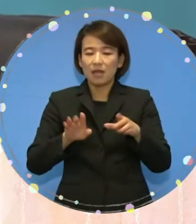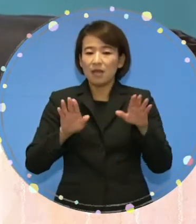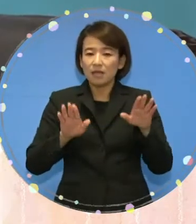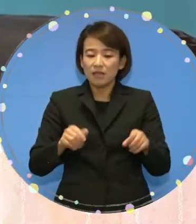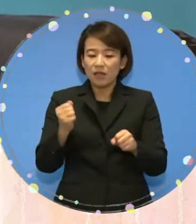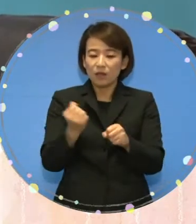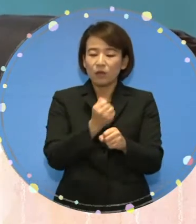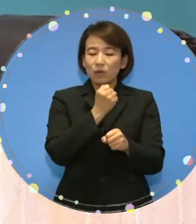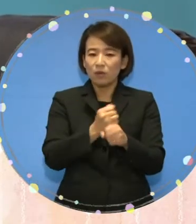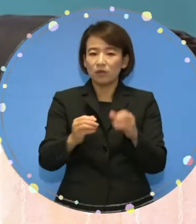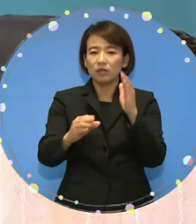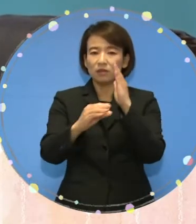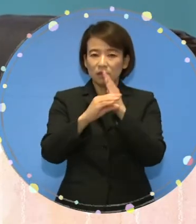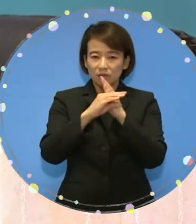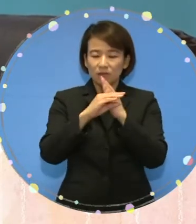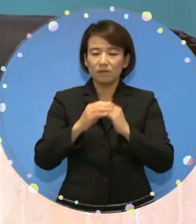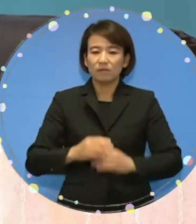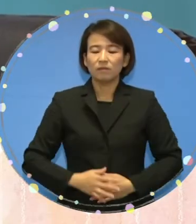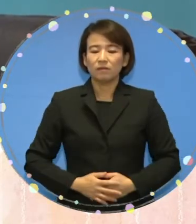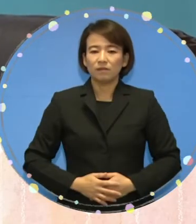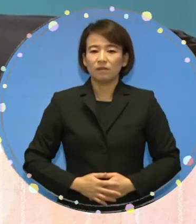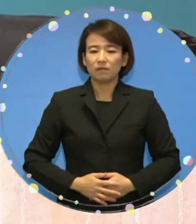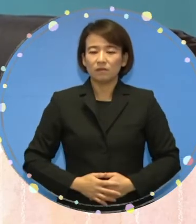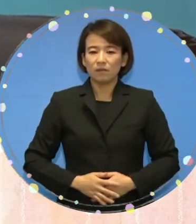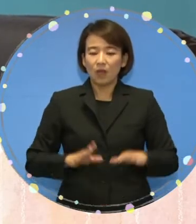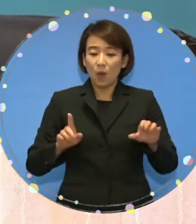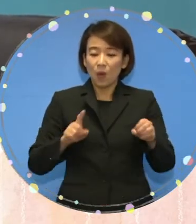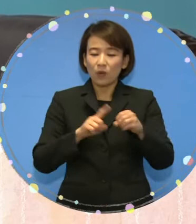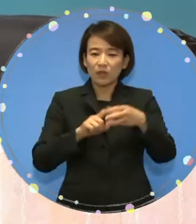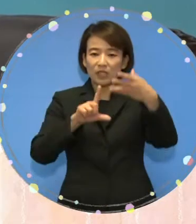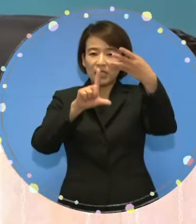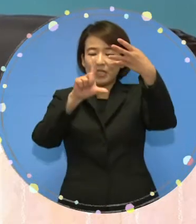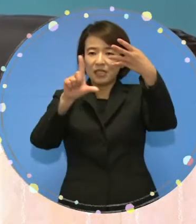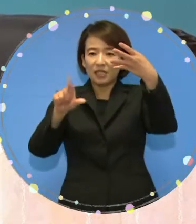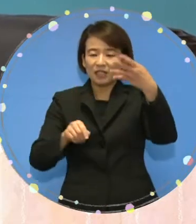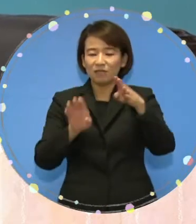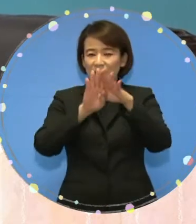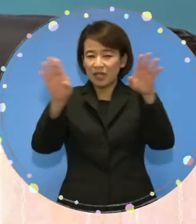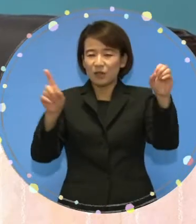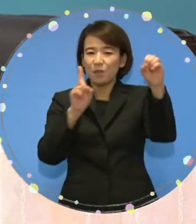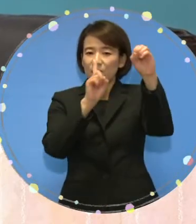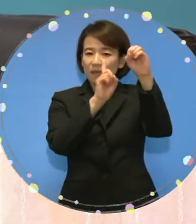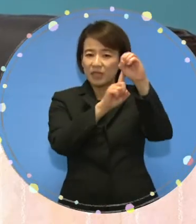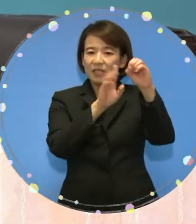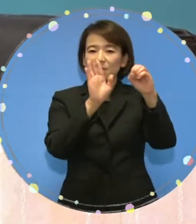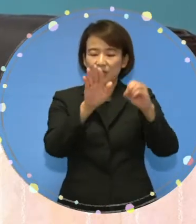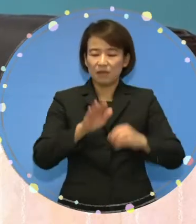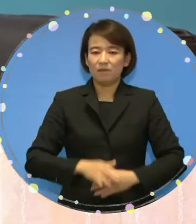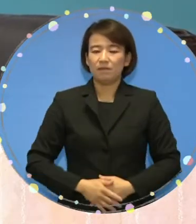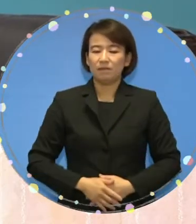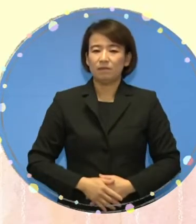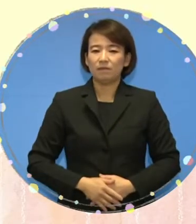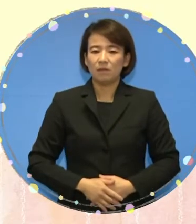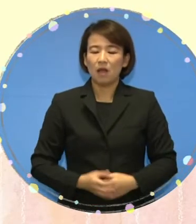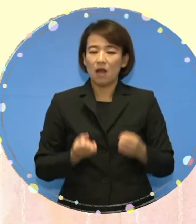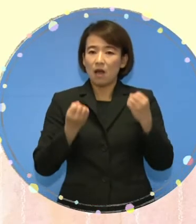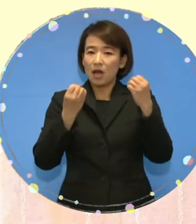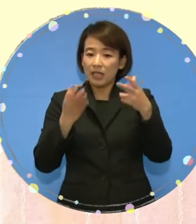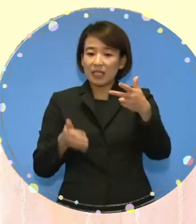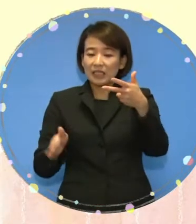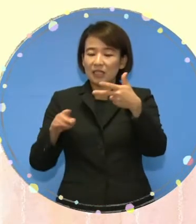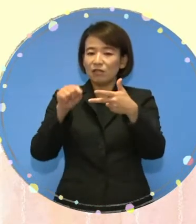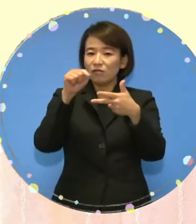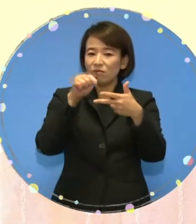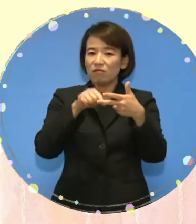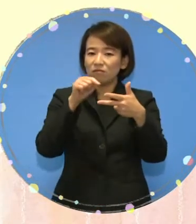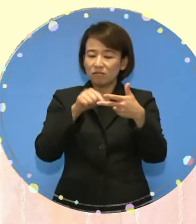現在改修工事を実施しております本年4月の供用開始を目指しております新しい施設